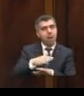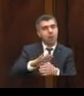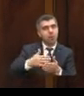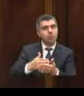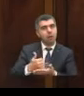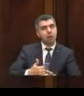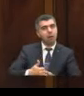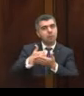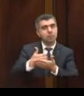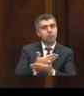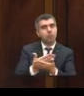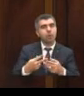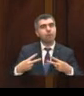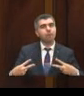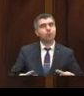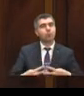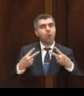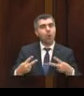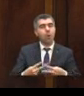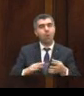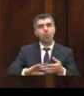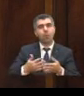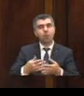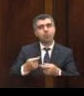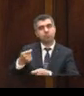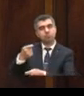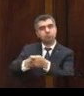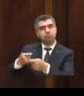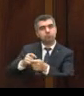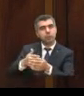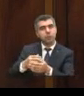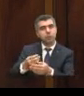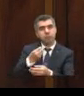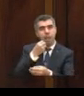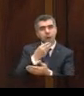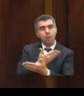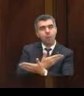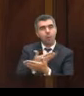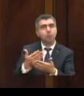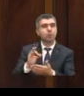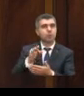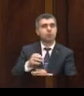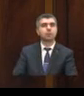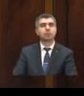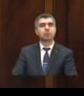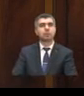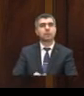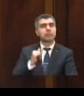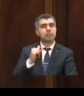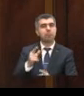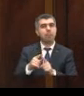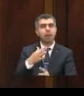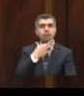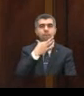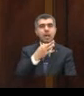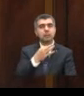تموين الأسواق بجميع المنتجات الغذائية وبكميات وافرة بشكل سلس